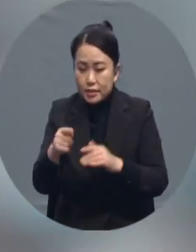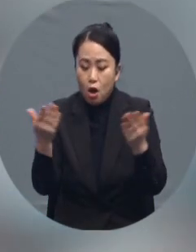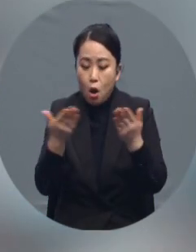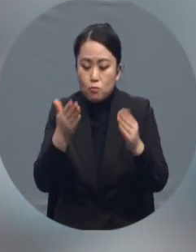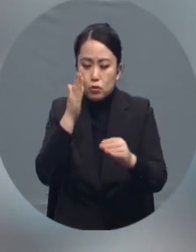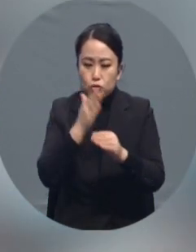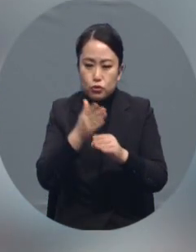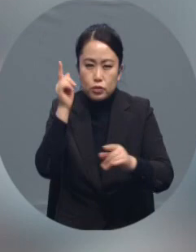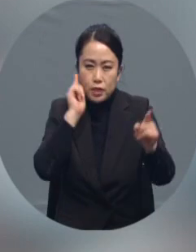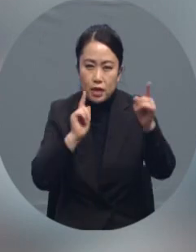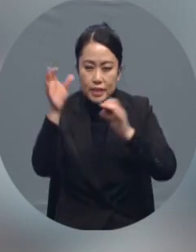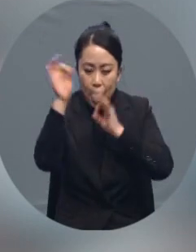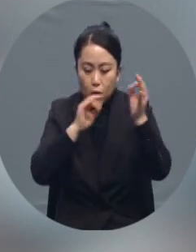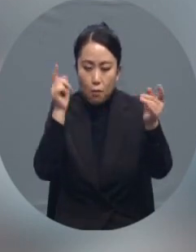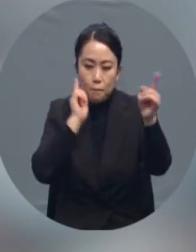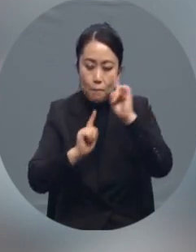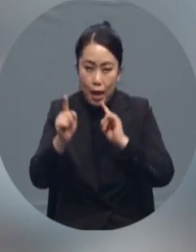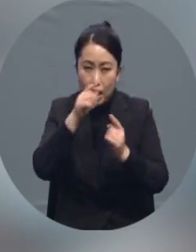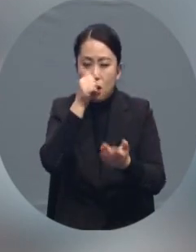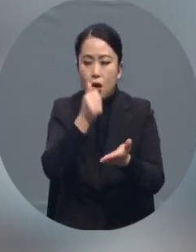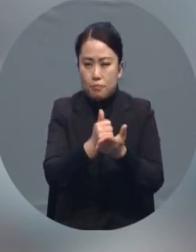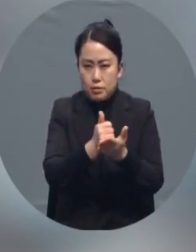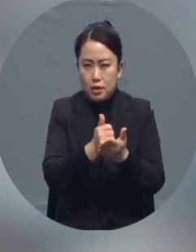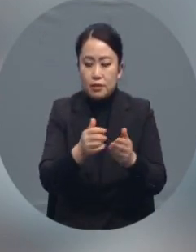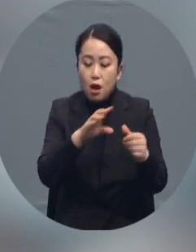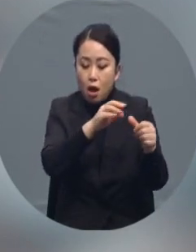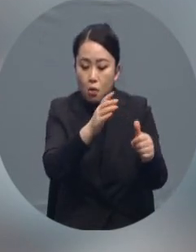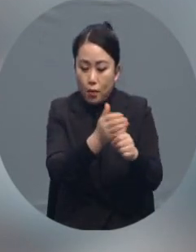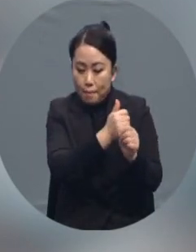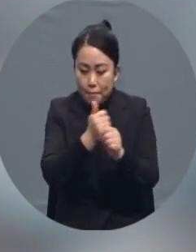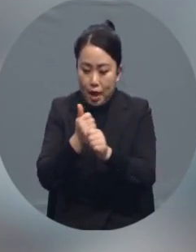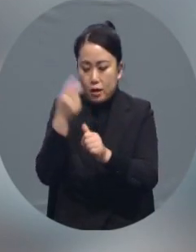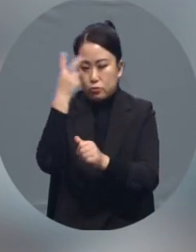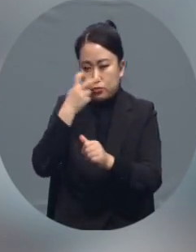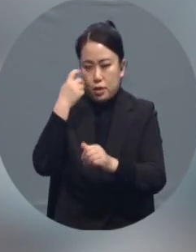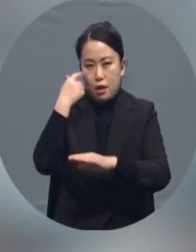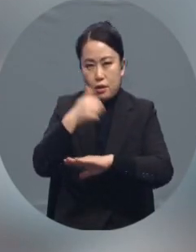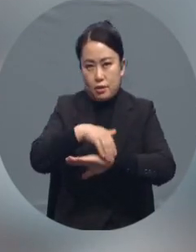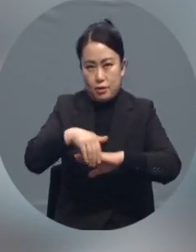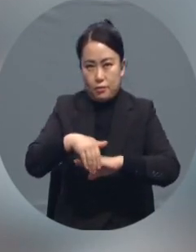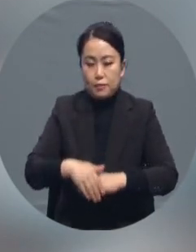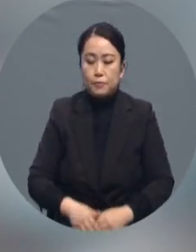적용해 조리원 관계자들을 수사할 방침입니다. MBC 뉴스 윤파란입니다.